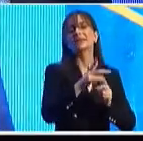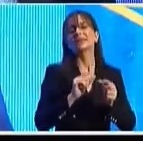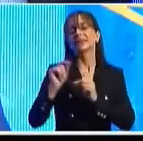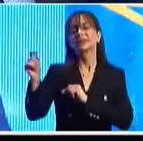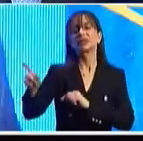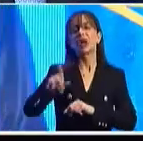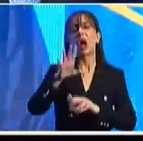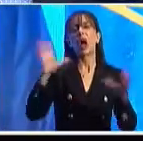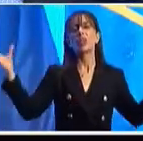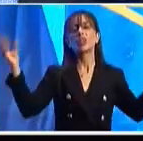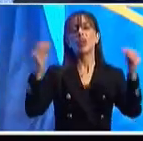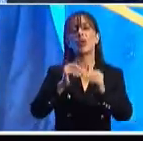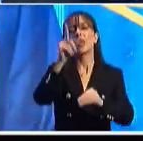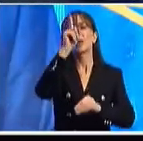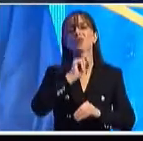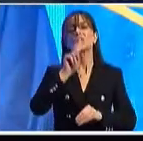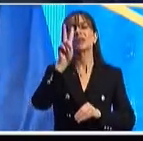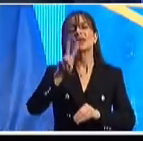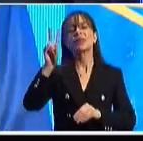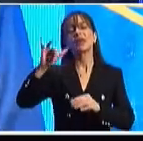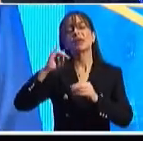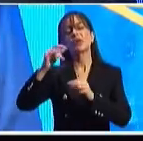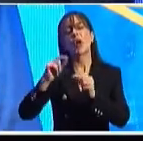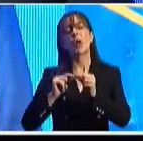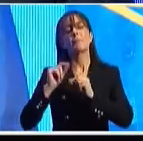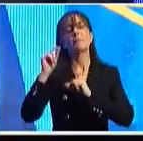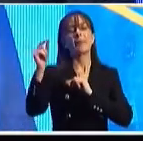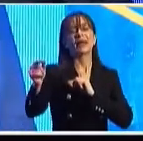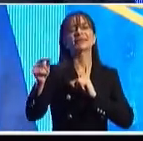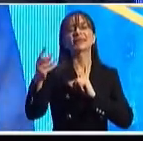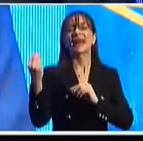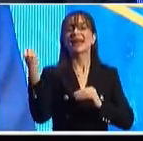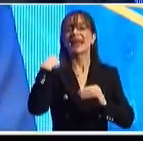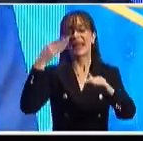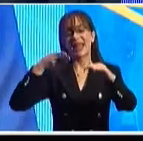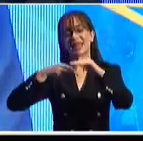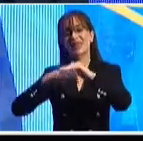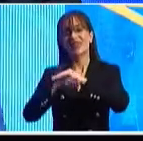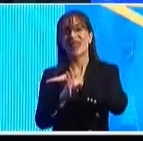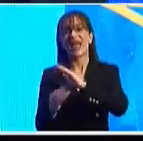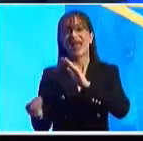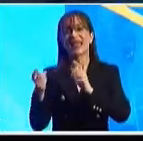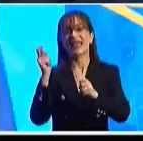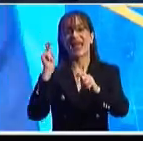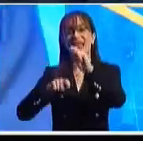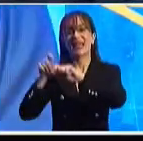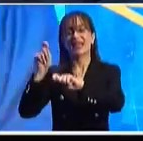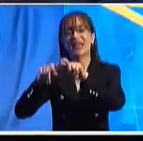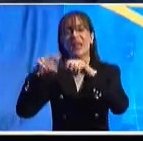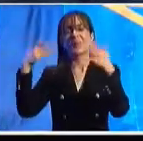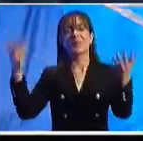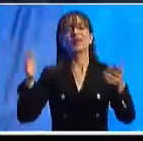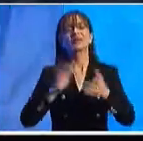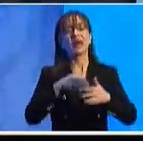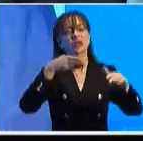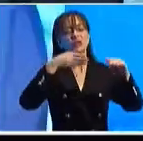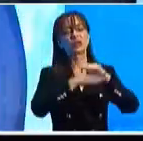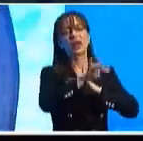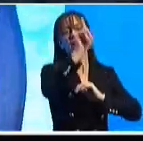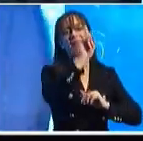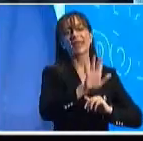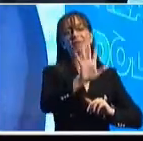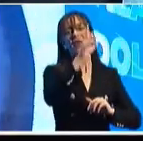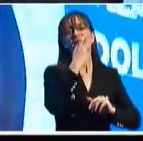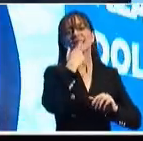122 kilometre uzunluğunda yeni tüneller kazandırıyoruz. İşte tünellerimiz. İlk 5 yılımızda